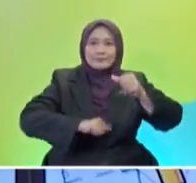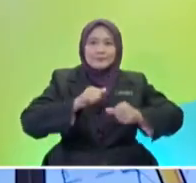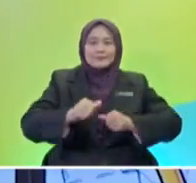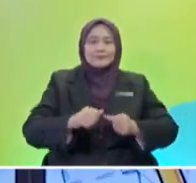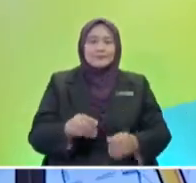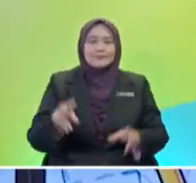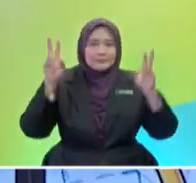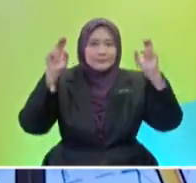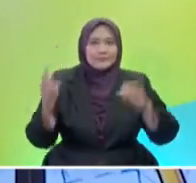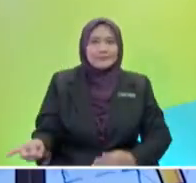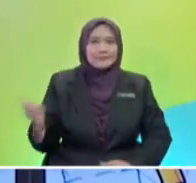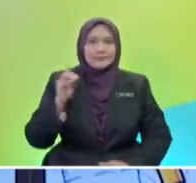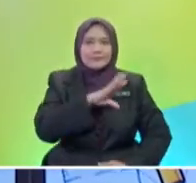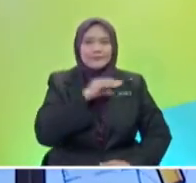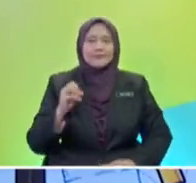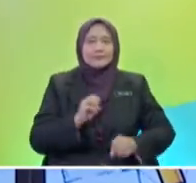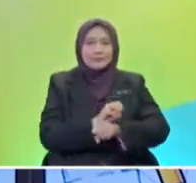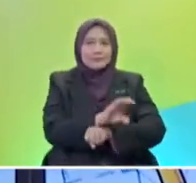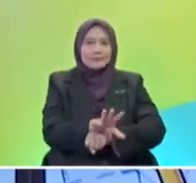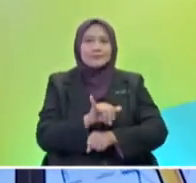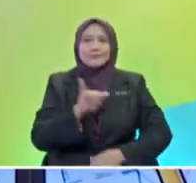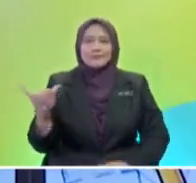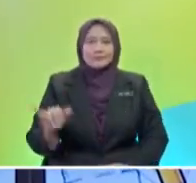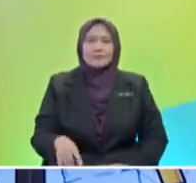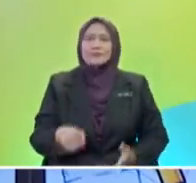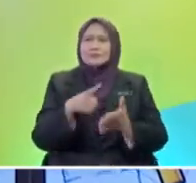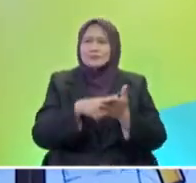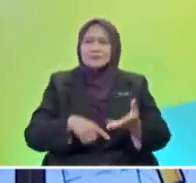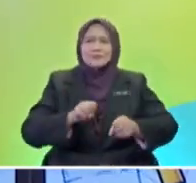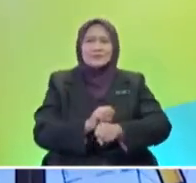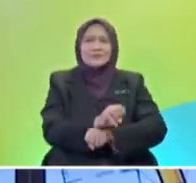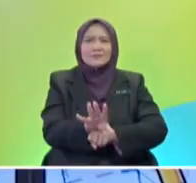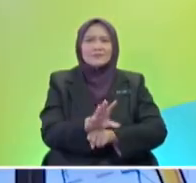daya dan kesannya saya tidak tahu apa kesan-kesan